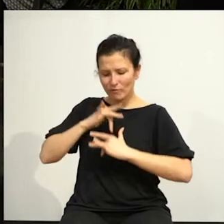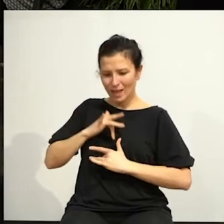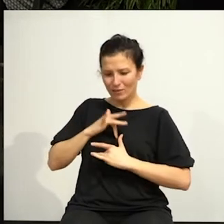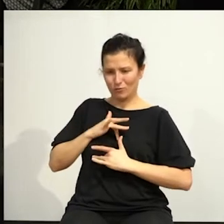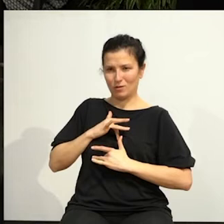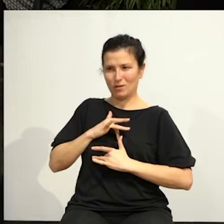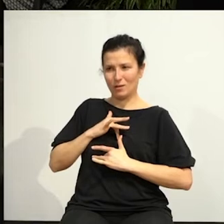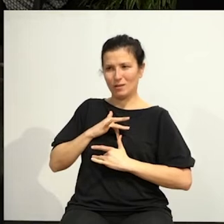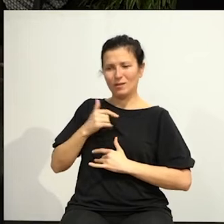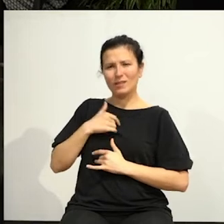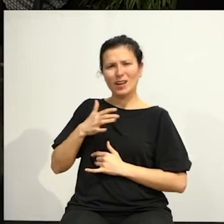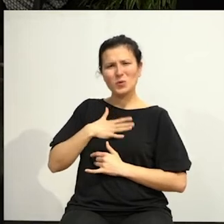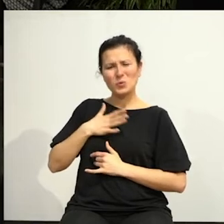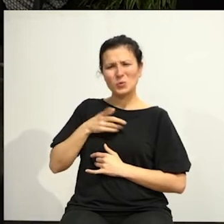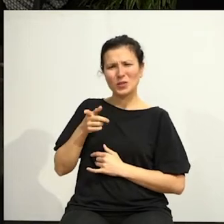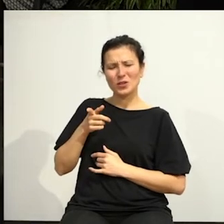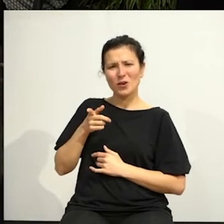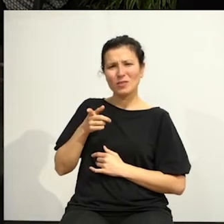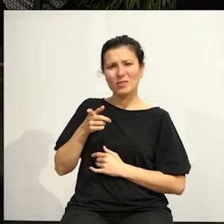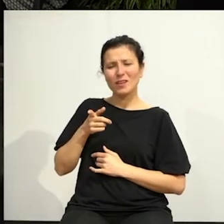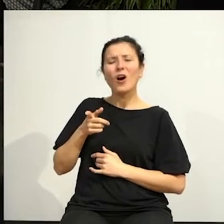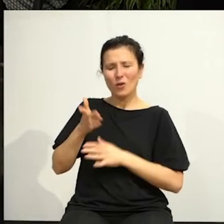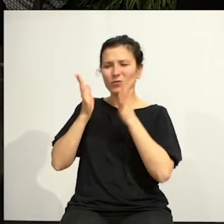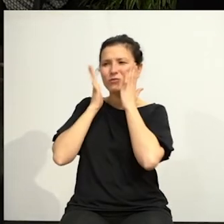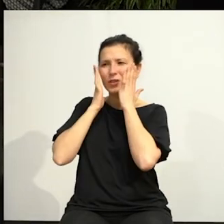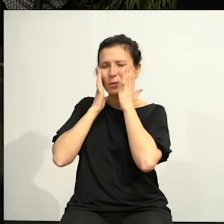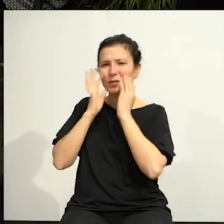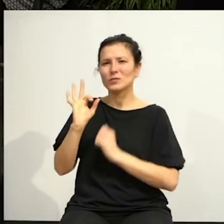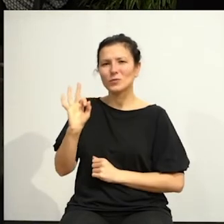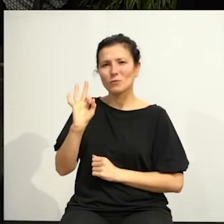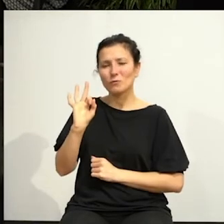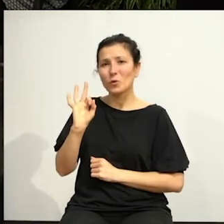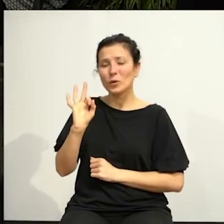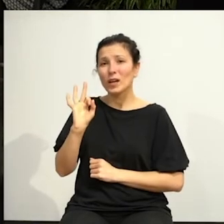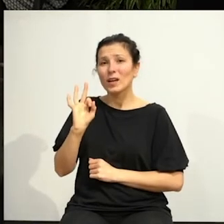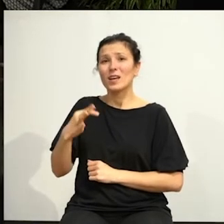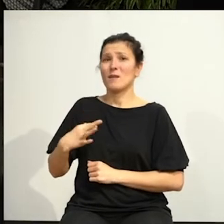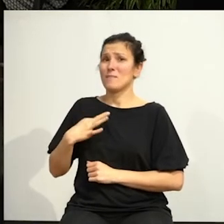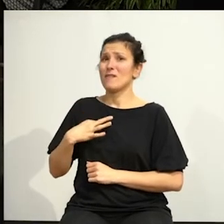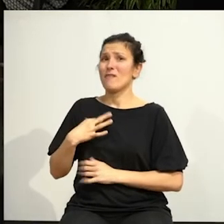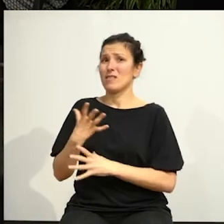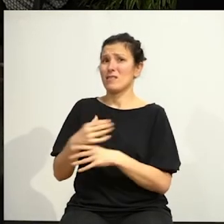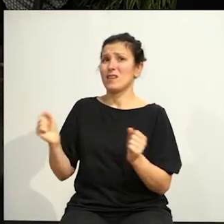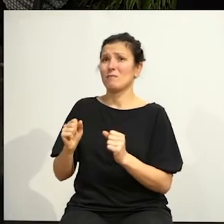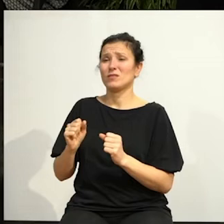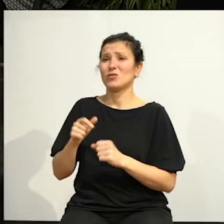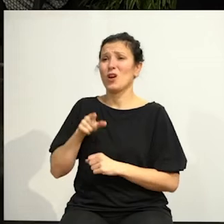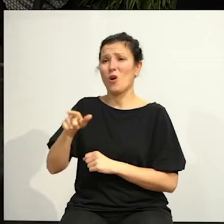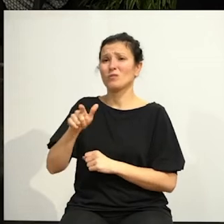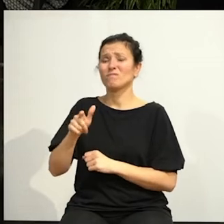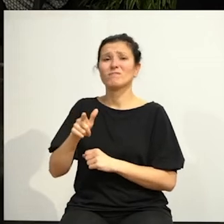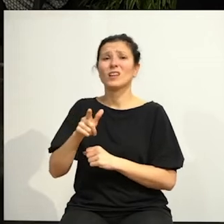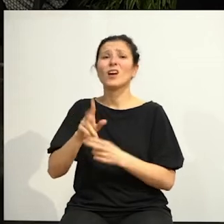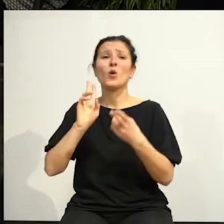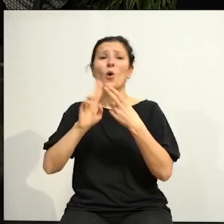się wydaje, że on zdawał naprawdę sobie sprawę z jego osobistego dramatu niemożności porozumienia z czytelnikiem. Bo